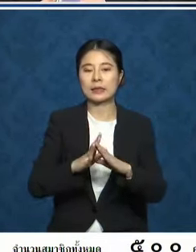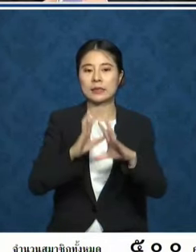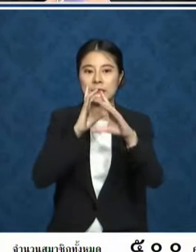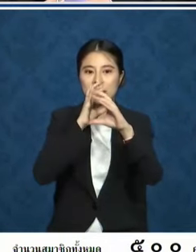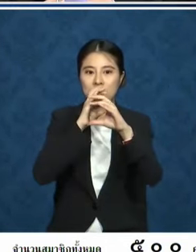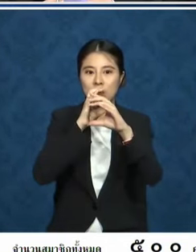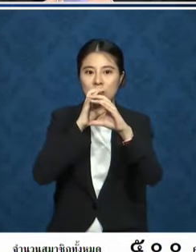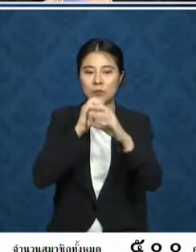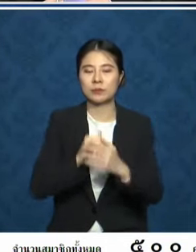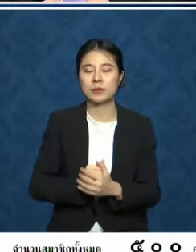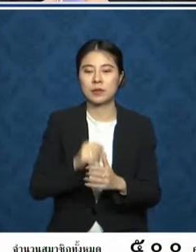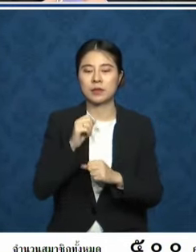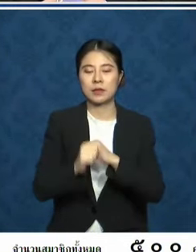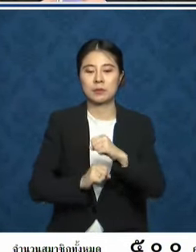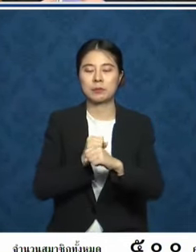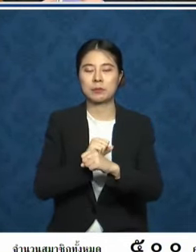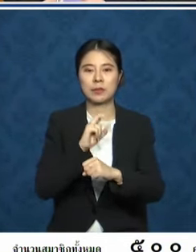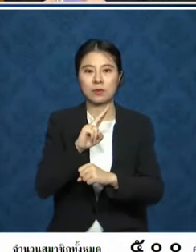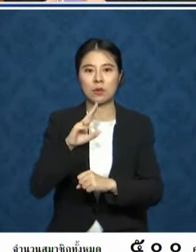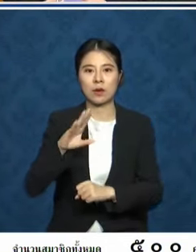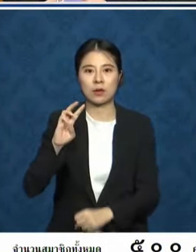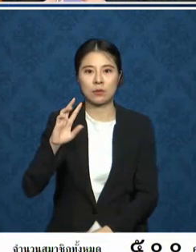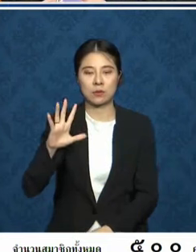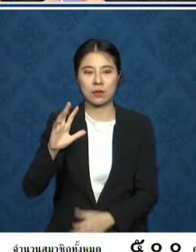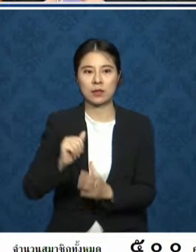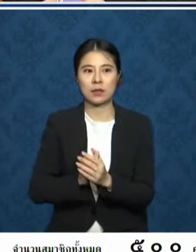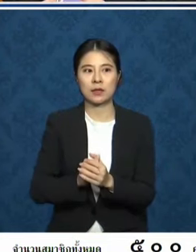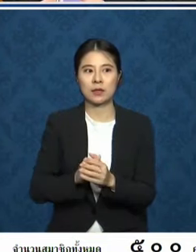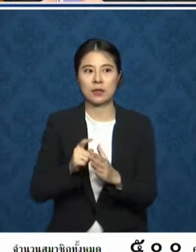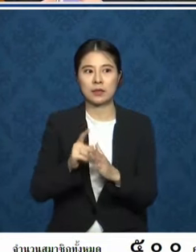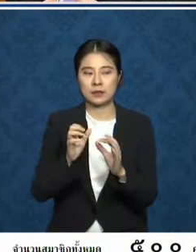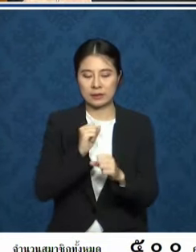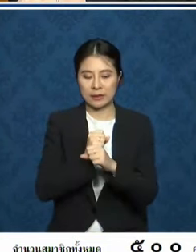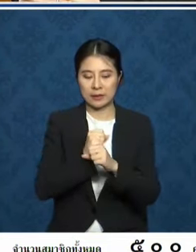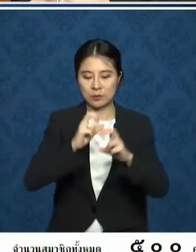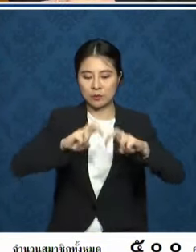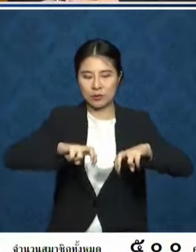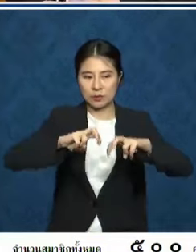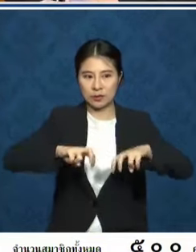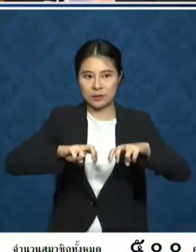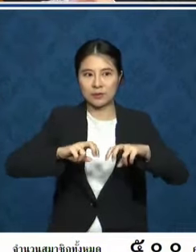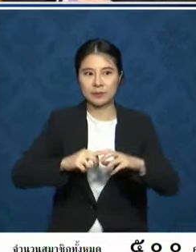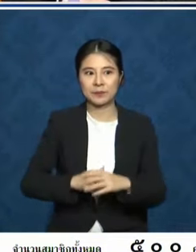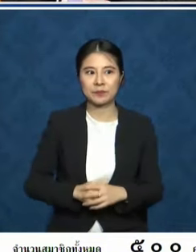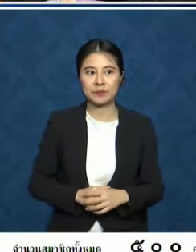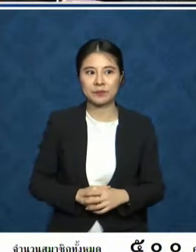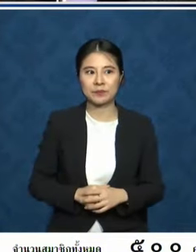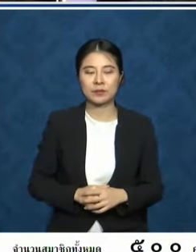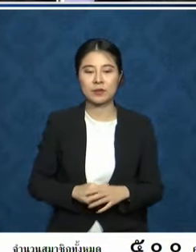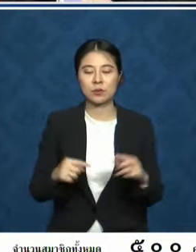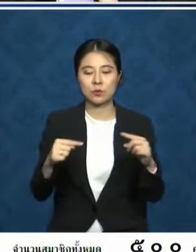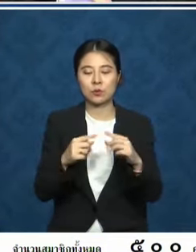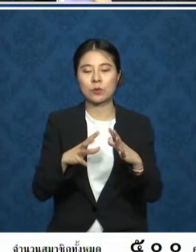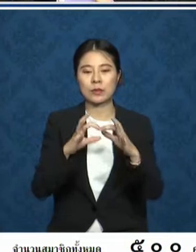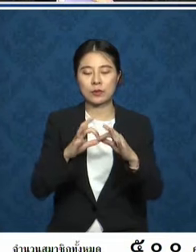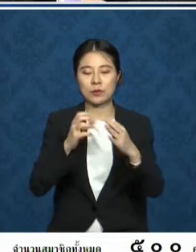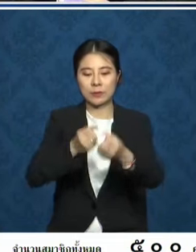นะครับในชวงปี 6-5 เราได้เน้นเรื่องของ BCG Quick Win ครับไปสลายต่ไปเลยครับจะมีทงด้านเกษษ แล